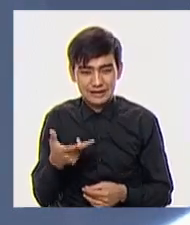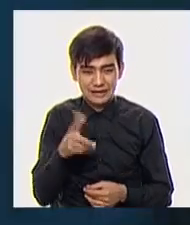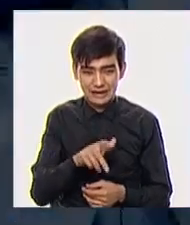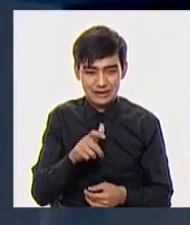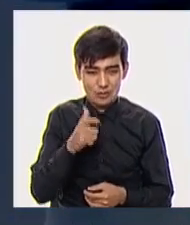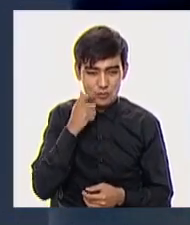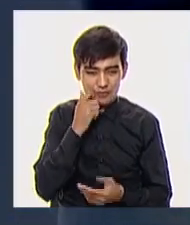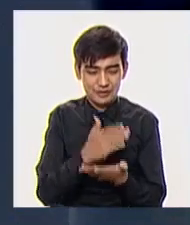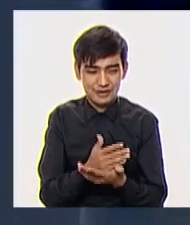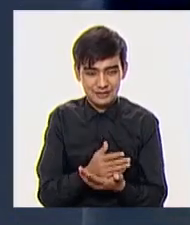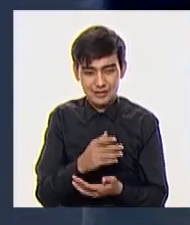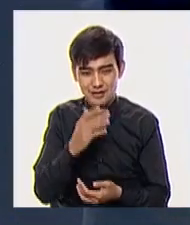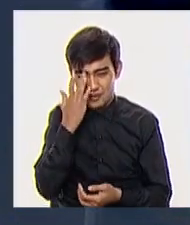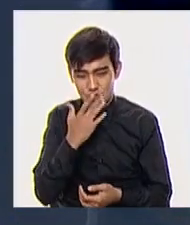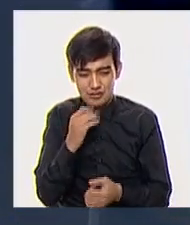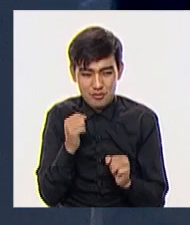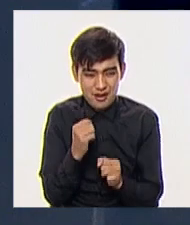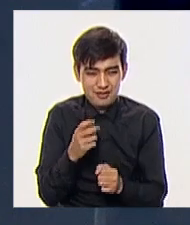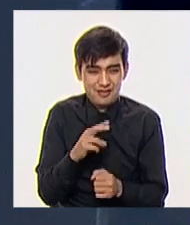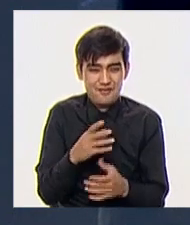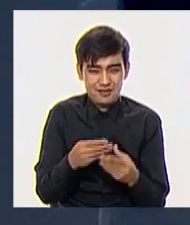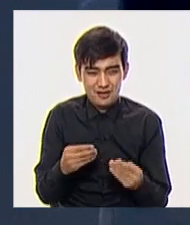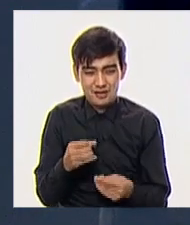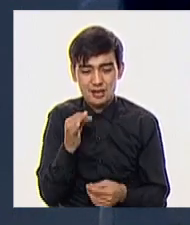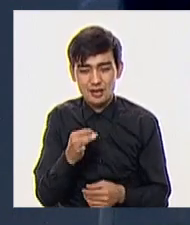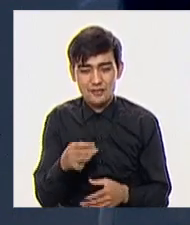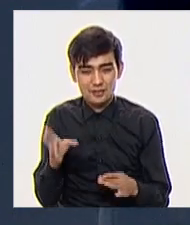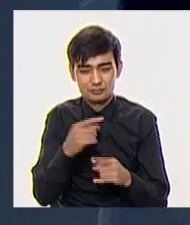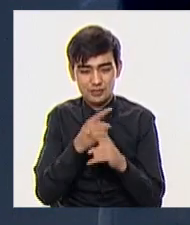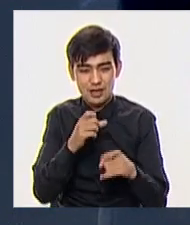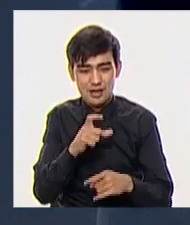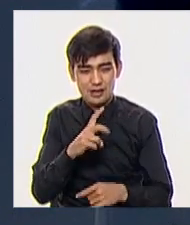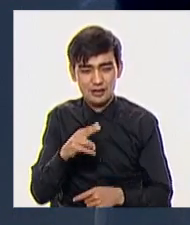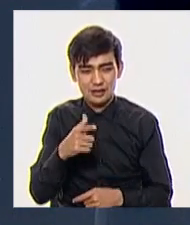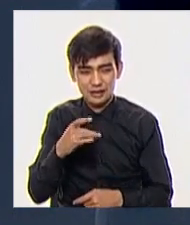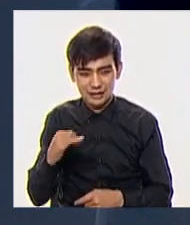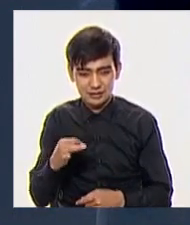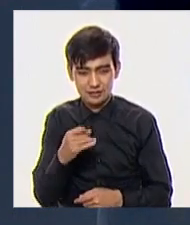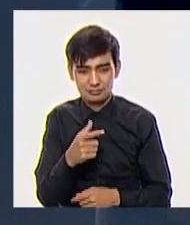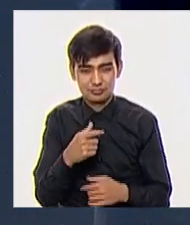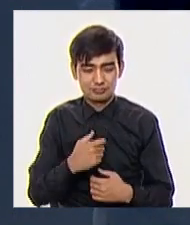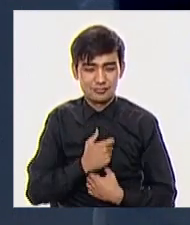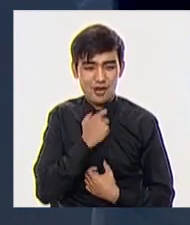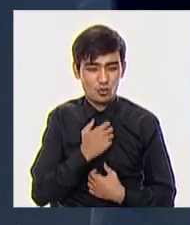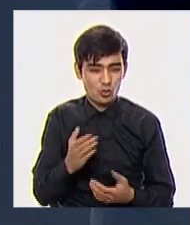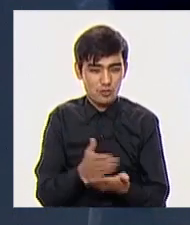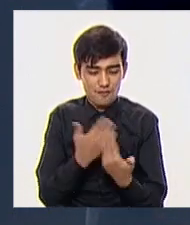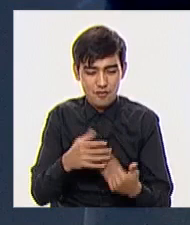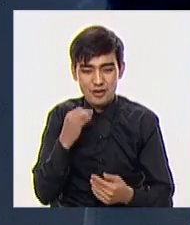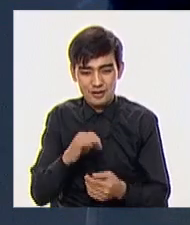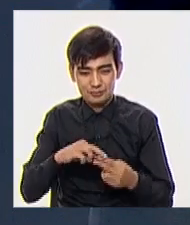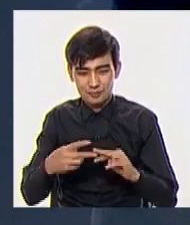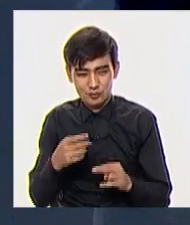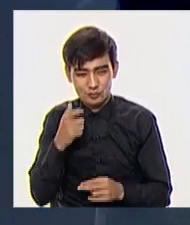обуви. Новая форма будет гораздо легче, сообщает Тенгриньюз. Из экипировки убрали галстуки. Классические туфли